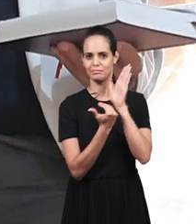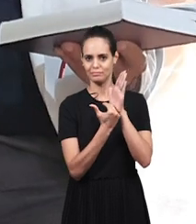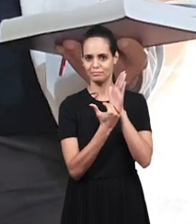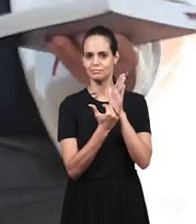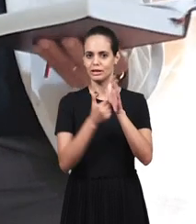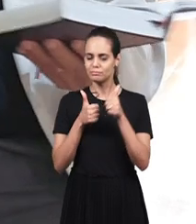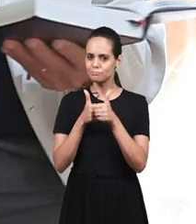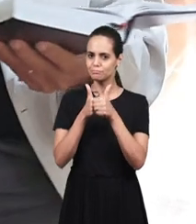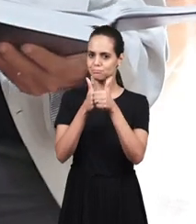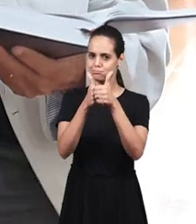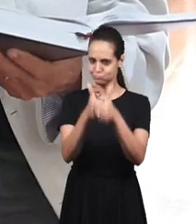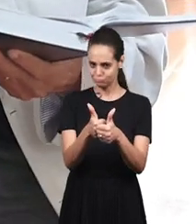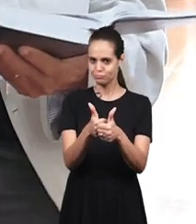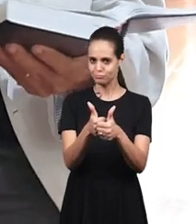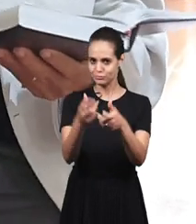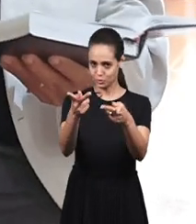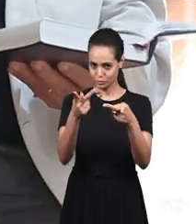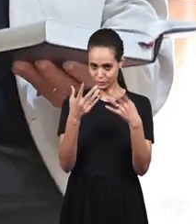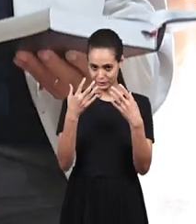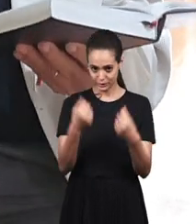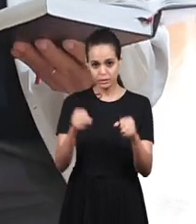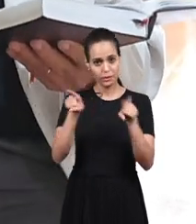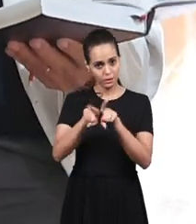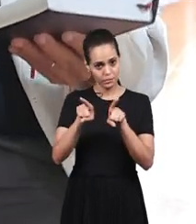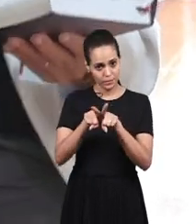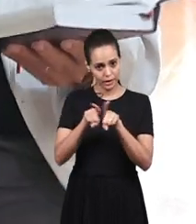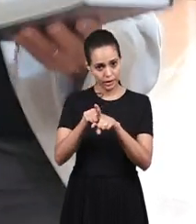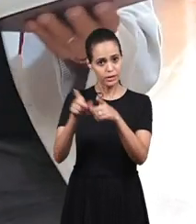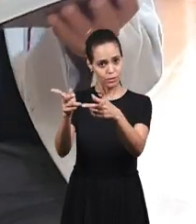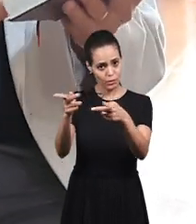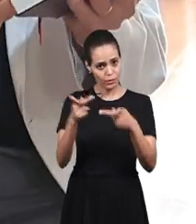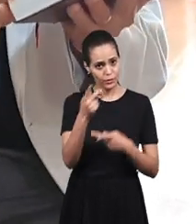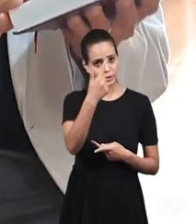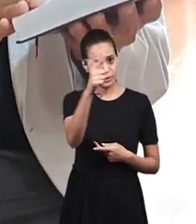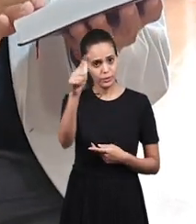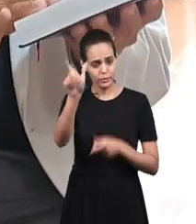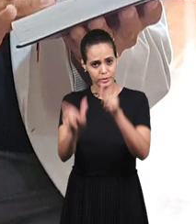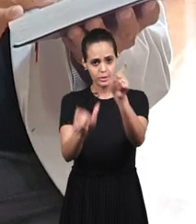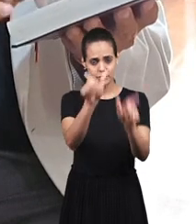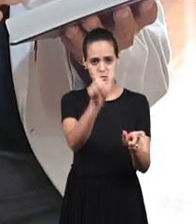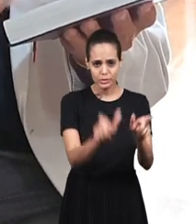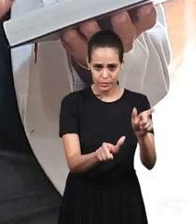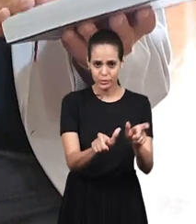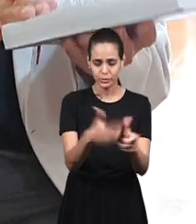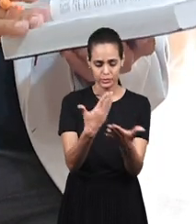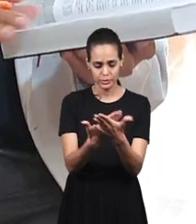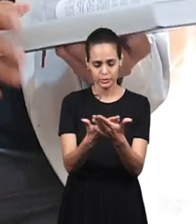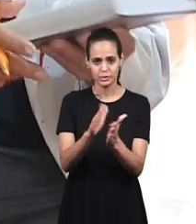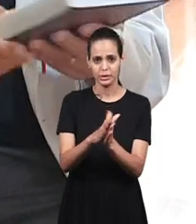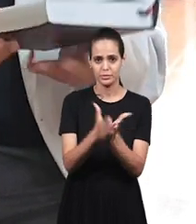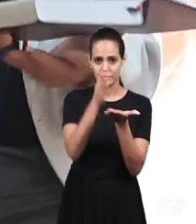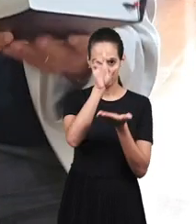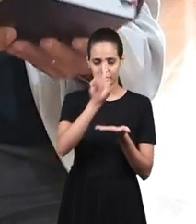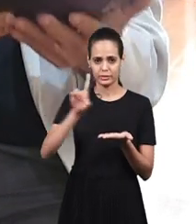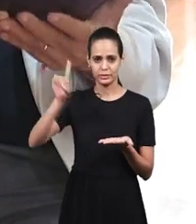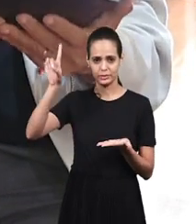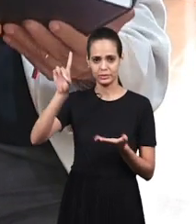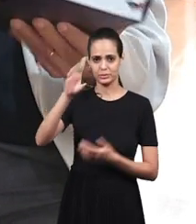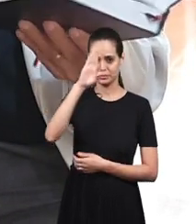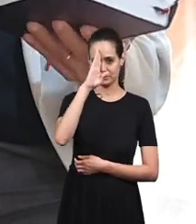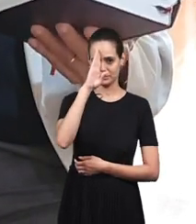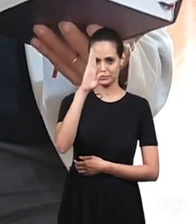nos auditeurs, tous les spectateurs ici qui participent de cette programmation, tous qui sont avec nous,